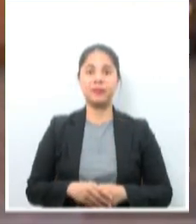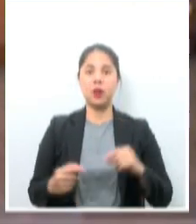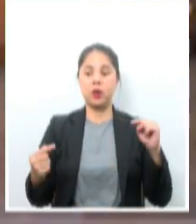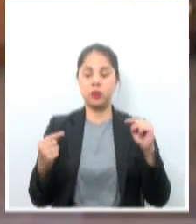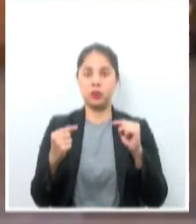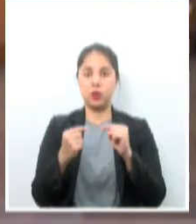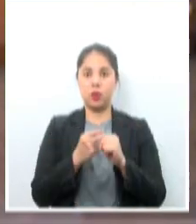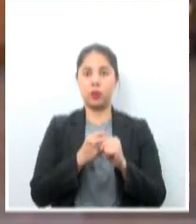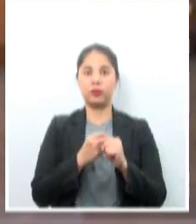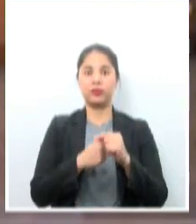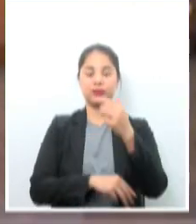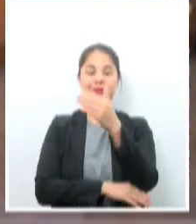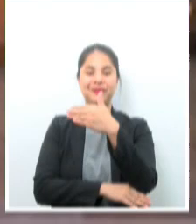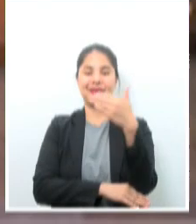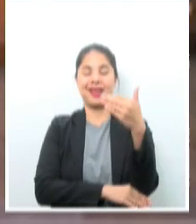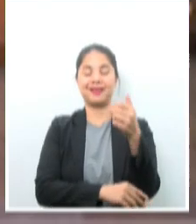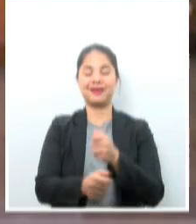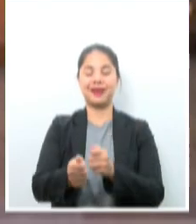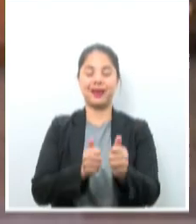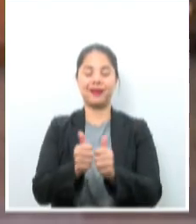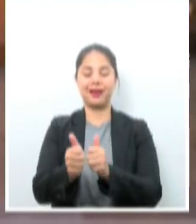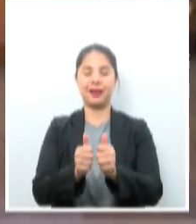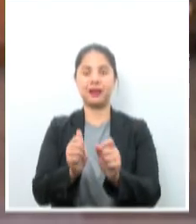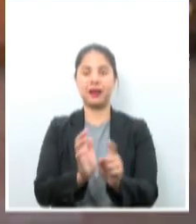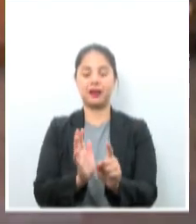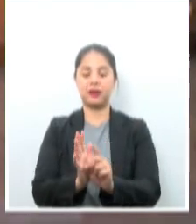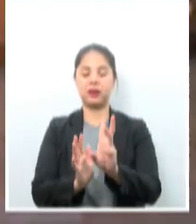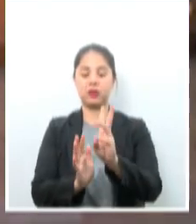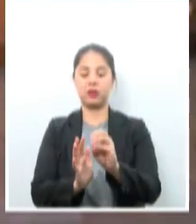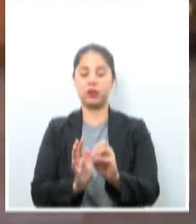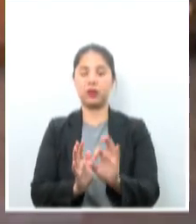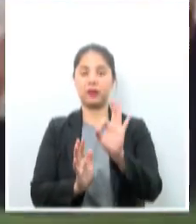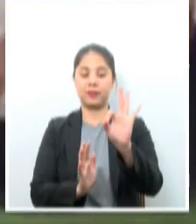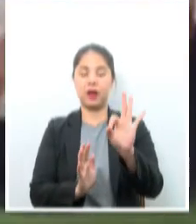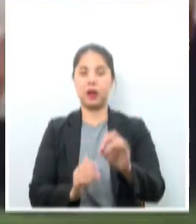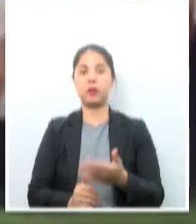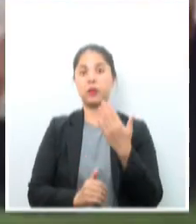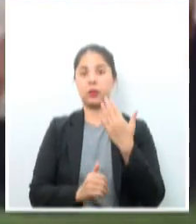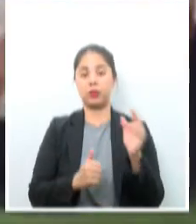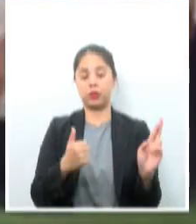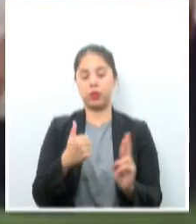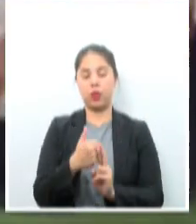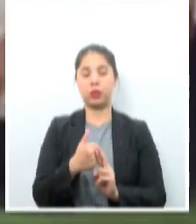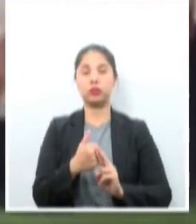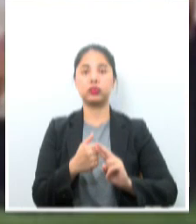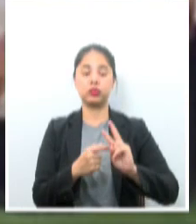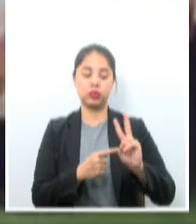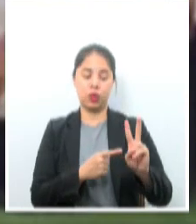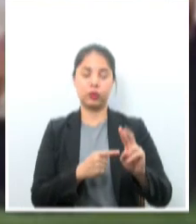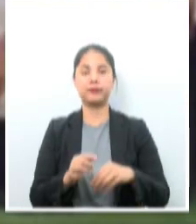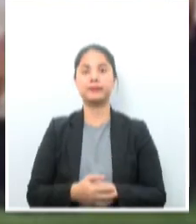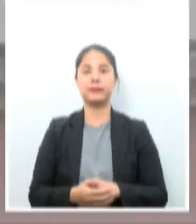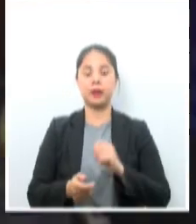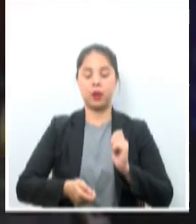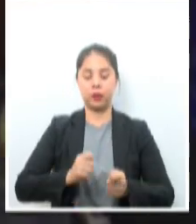ปะหัตถกรรมระดับชาติครับครั้งที่69ได้รับรางวัลรองชนะเลิศอันดับที่2การเดี่ยวระ